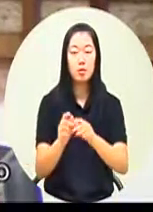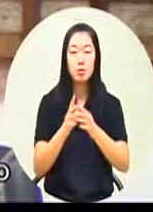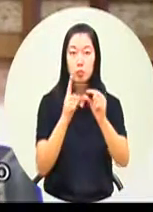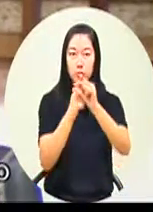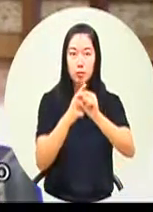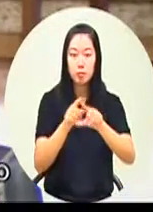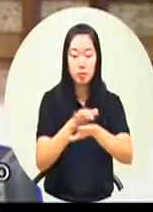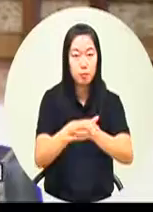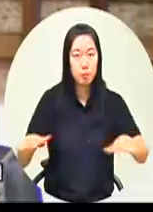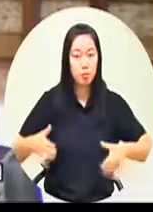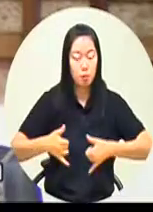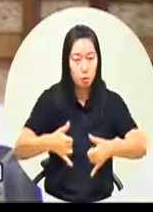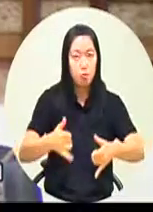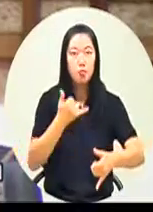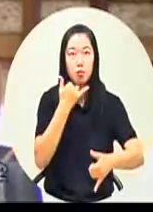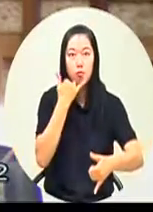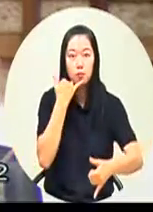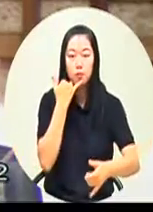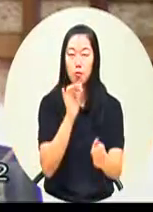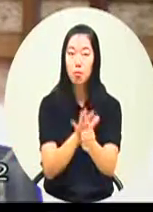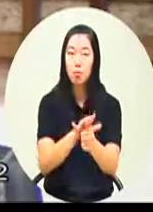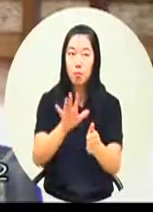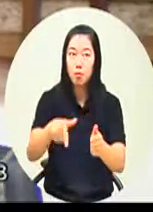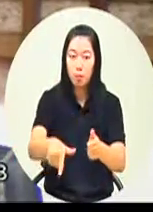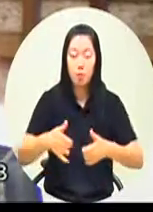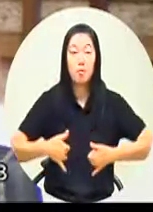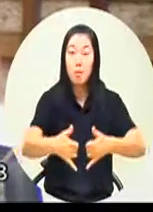的来处理这些交通